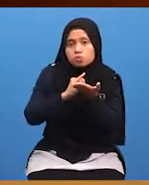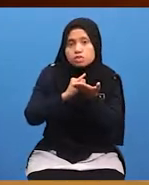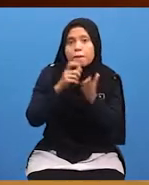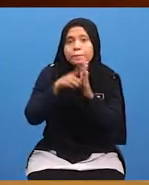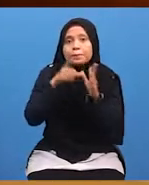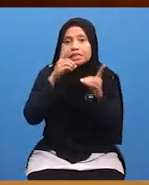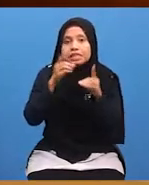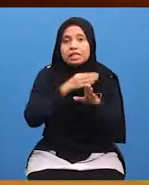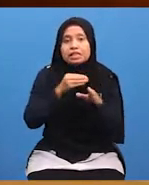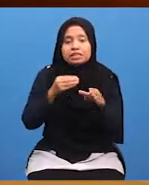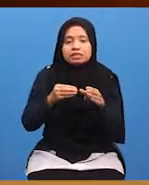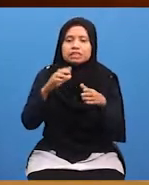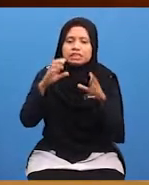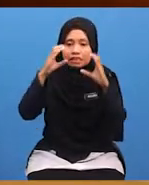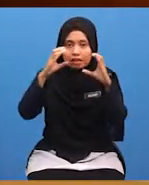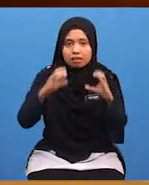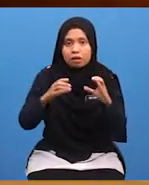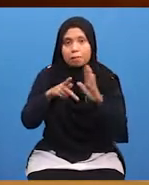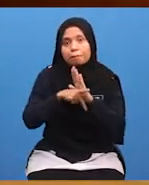dan kaedah pengajaran.